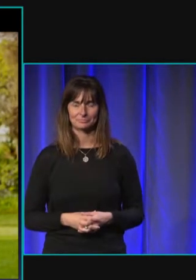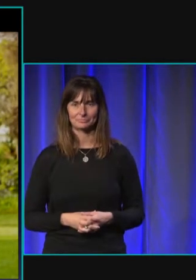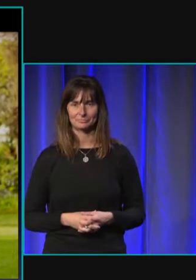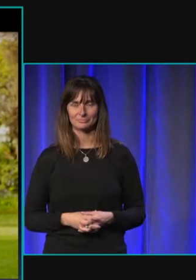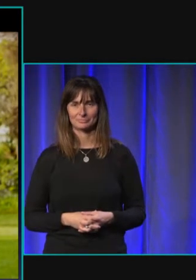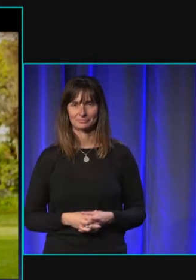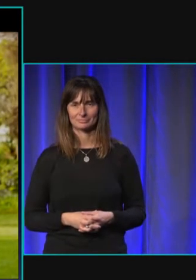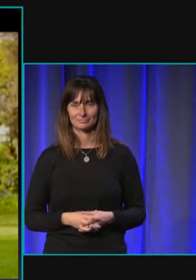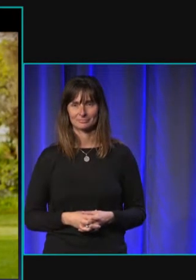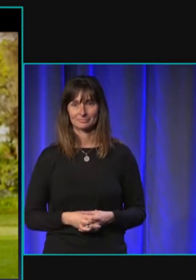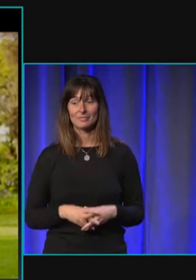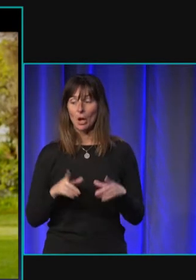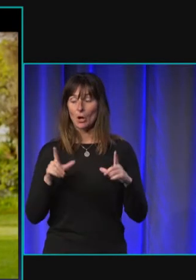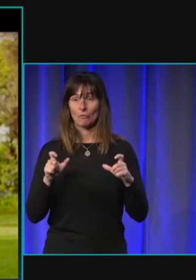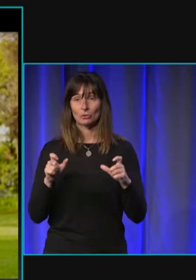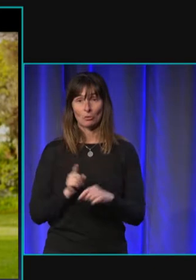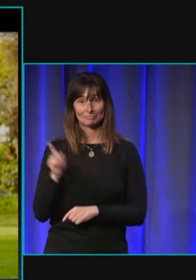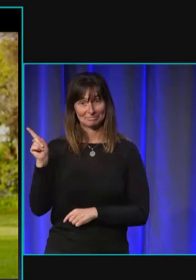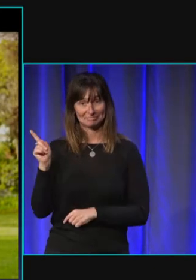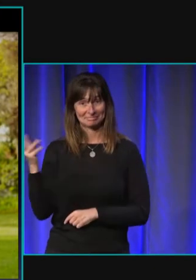Alors, cette photo-là, en fait,